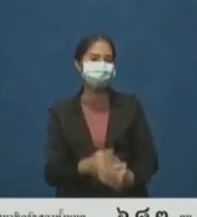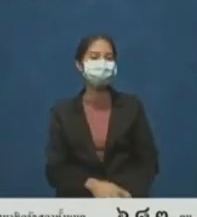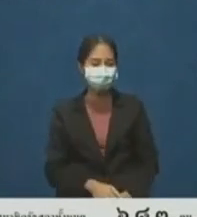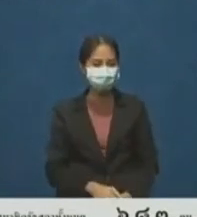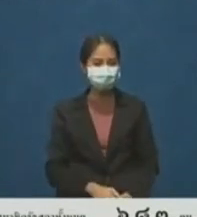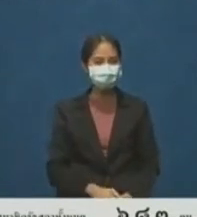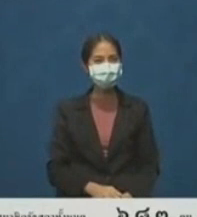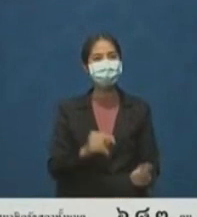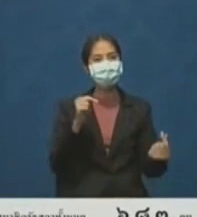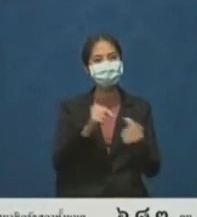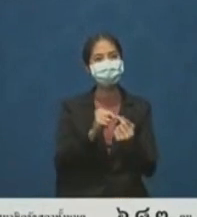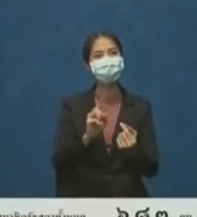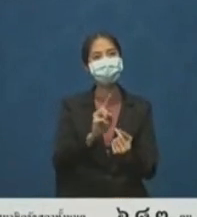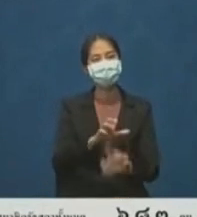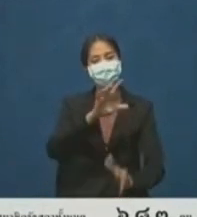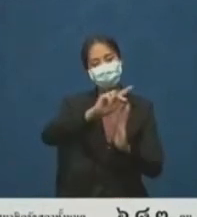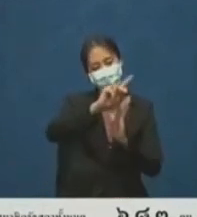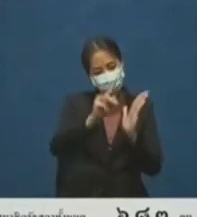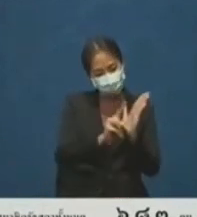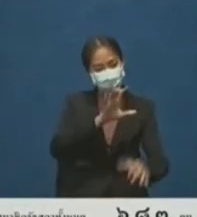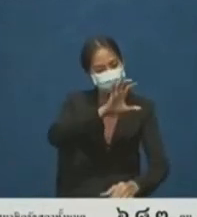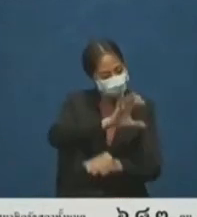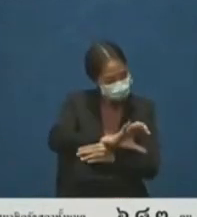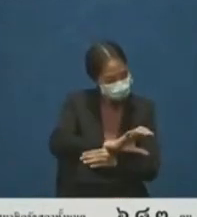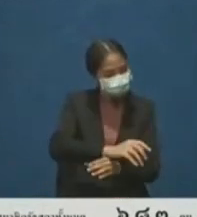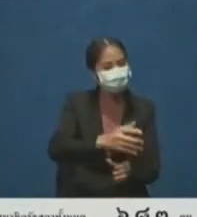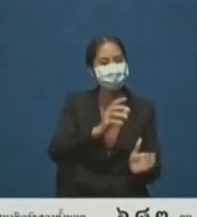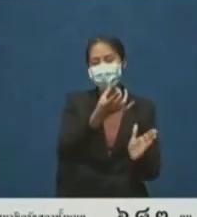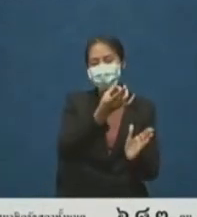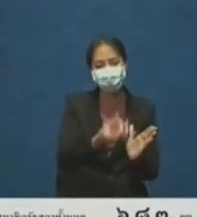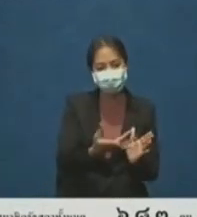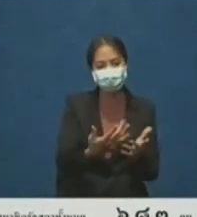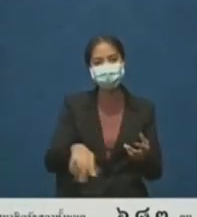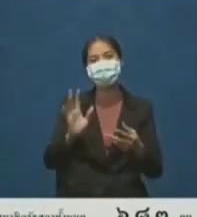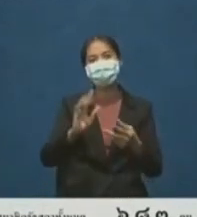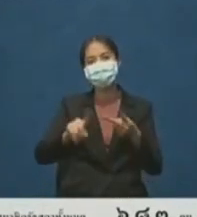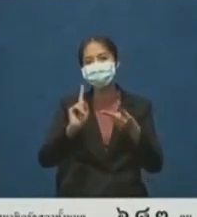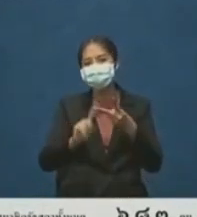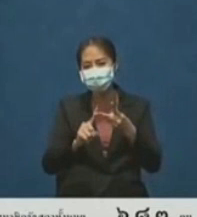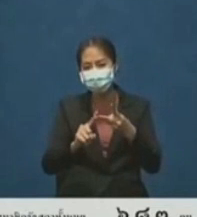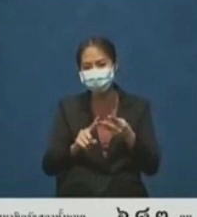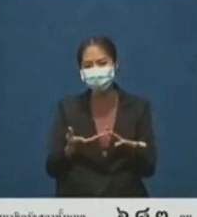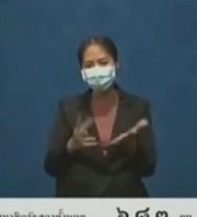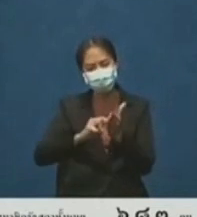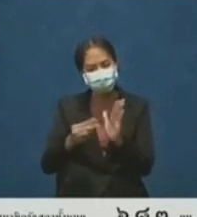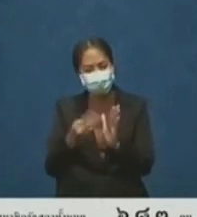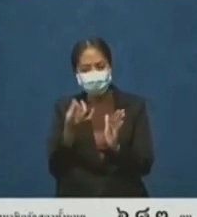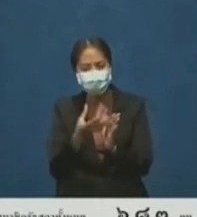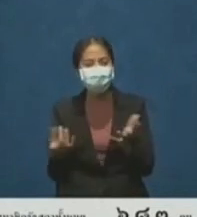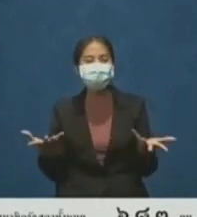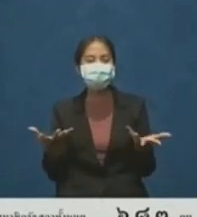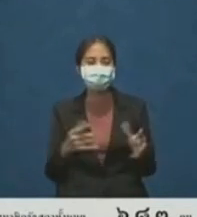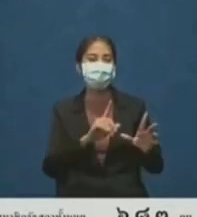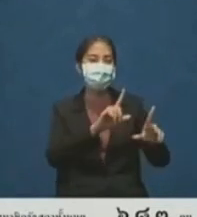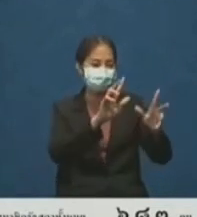ว่า1นิติฐานะหรือสภาพบังคับใช้ของกฎหมายมาตรานี้คืออะไร2คือการตีความเนี่ยยึดจากอะ